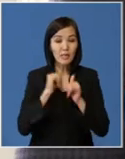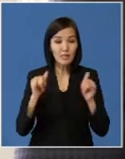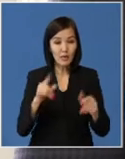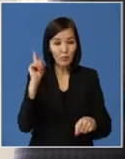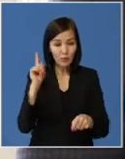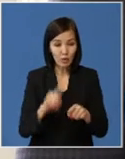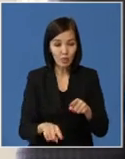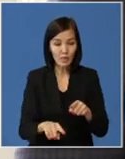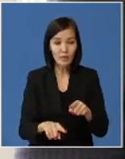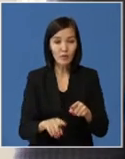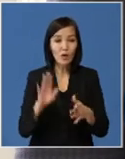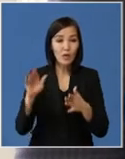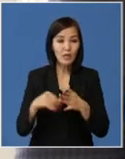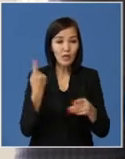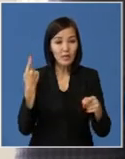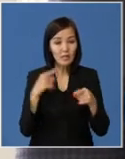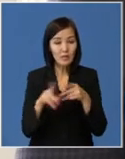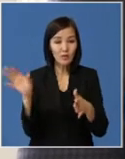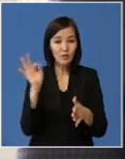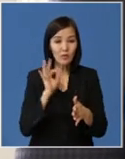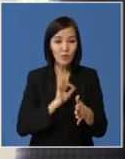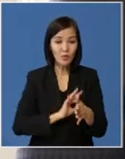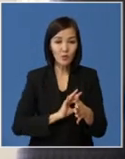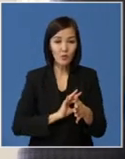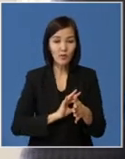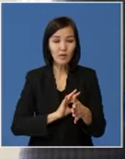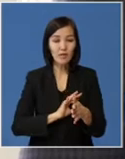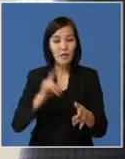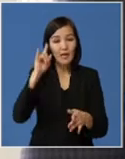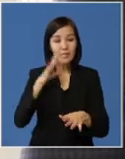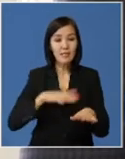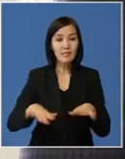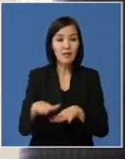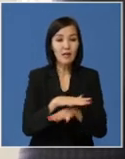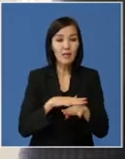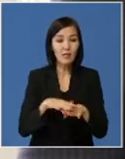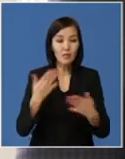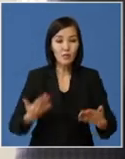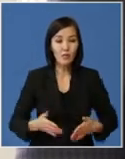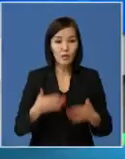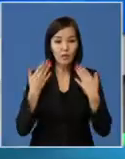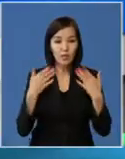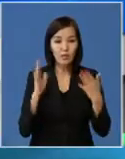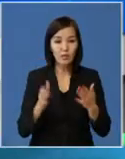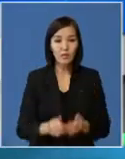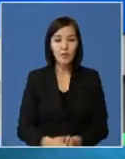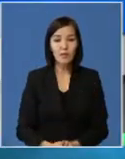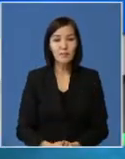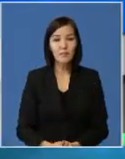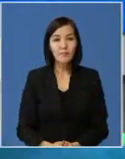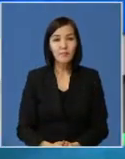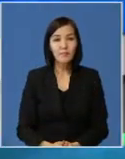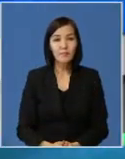және де оның ішінде жаңа технологияларды қолдану аясындағы Қазақстан халқының өмір сүруін жеңілдетуге ықпал ету.